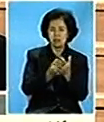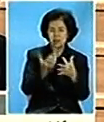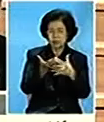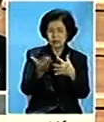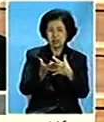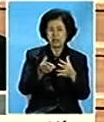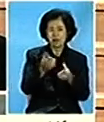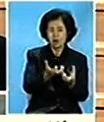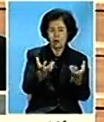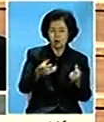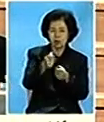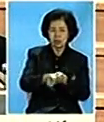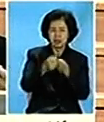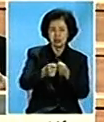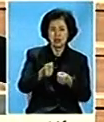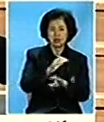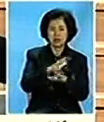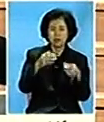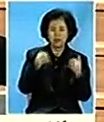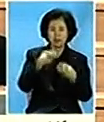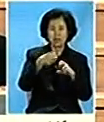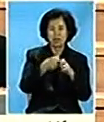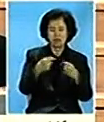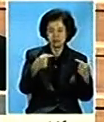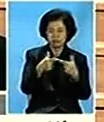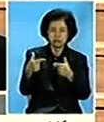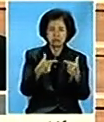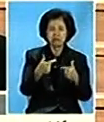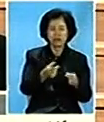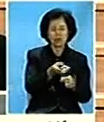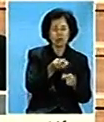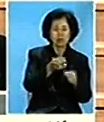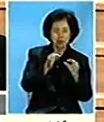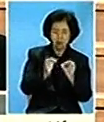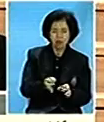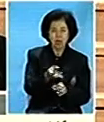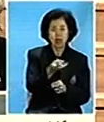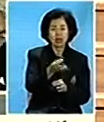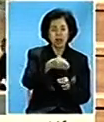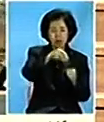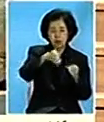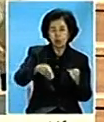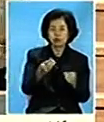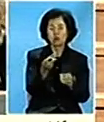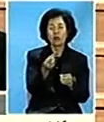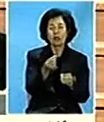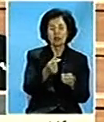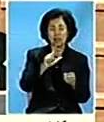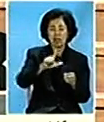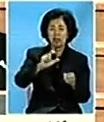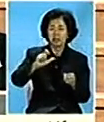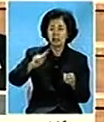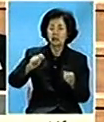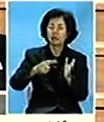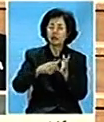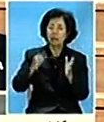ไม่มีปัญหามาโต้แย้งกันครับว่าตกลงข้าวนาปังของเราปลูกกี่ล้านตันกันแน่และมีการจำน